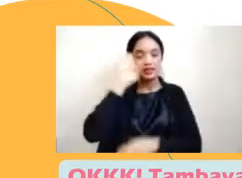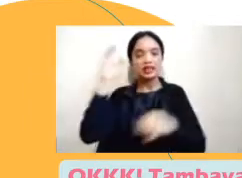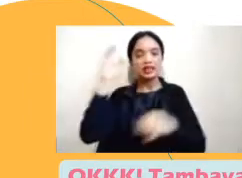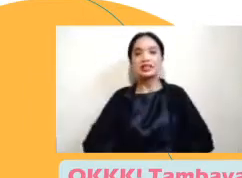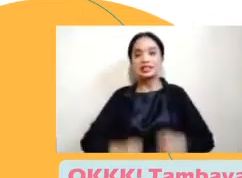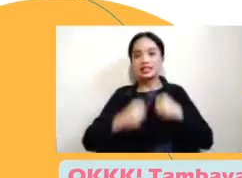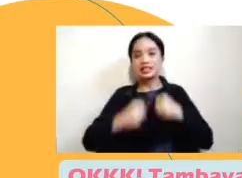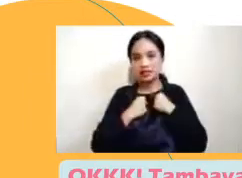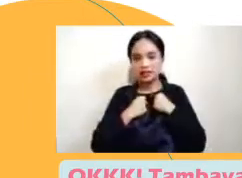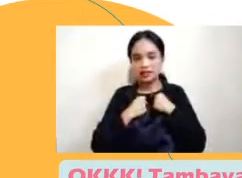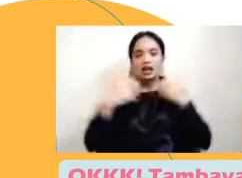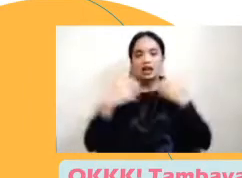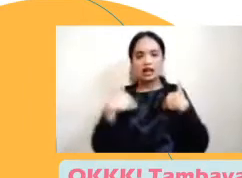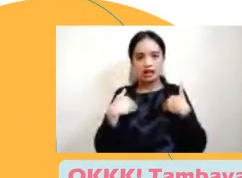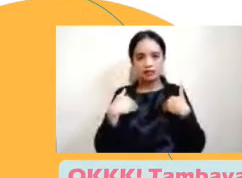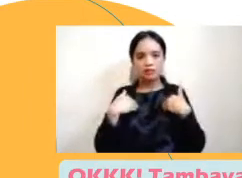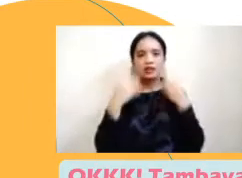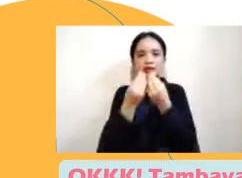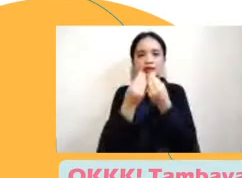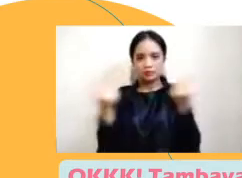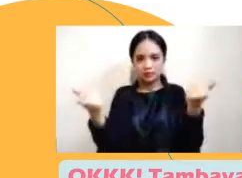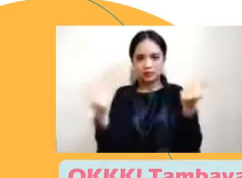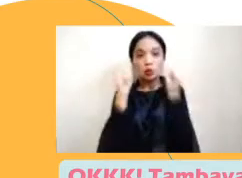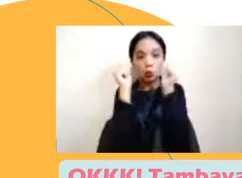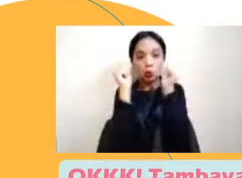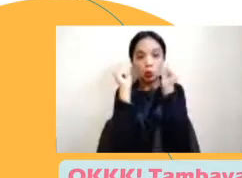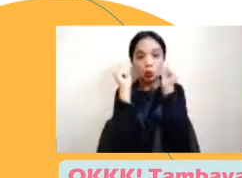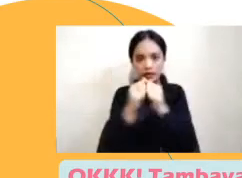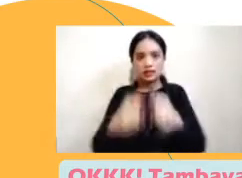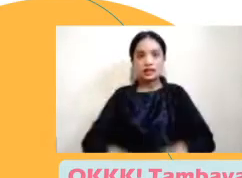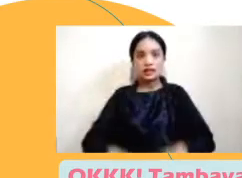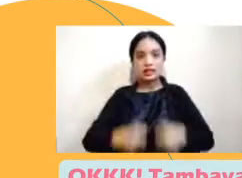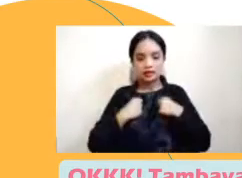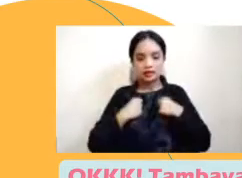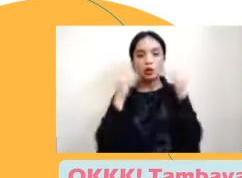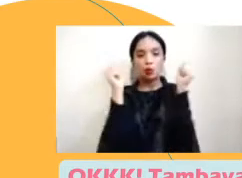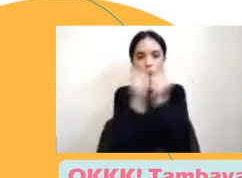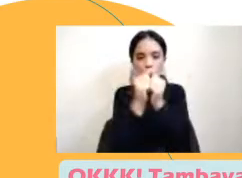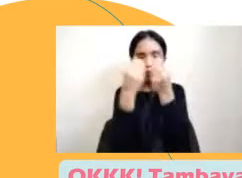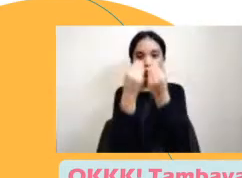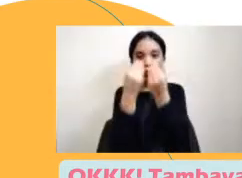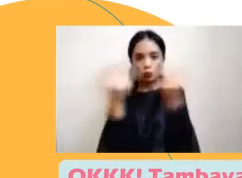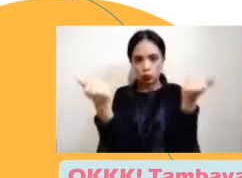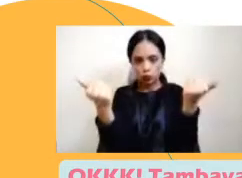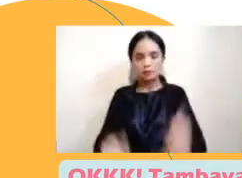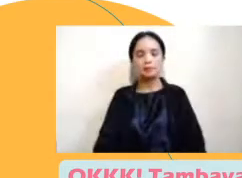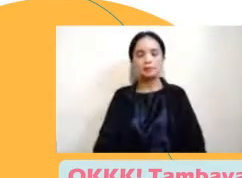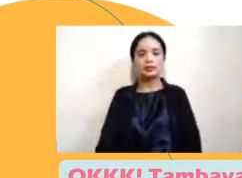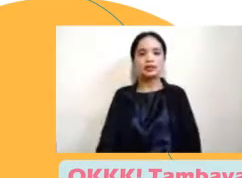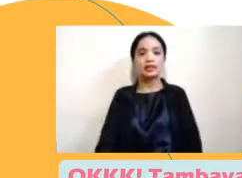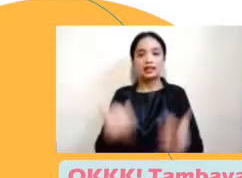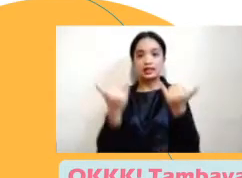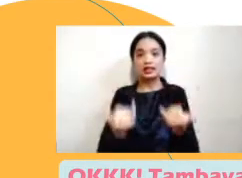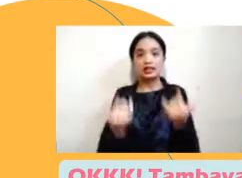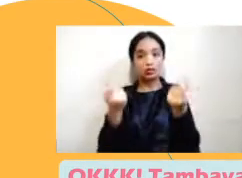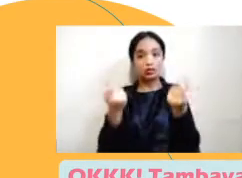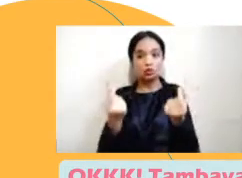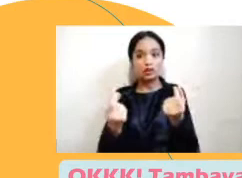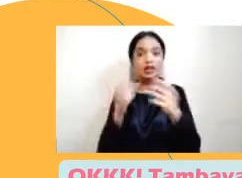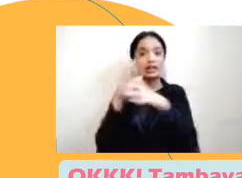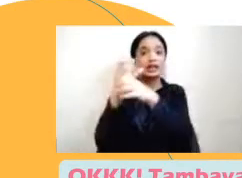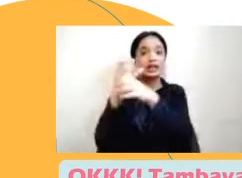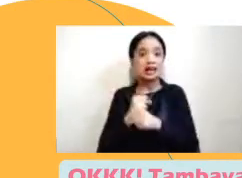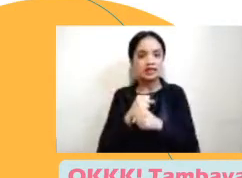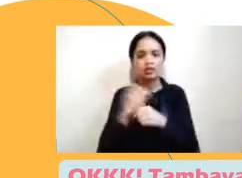may paghilom. So, thriving, di ba? Ngayon, gawin nyo guys, kuha kayo ng kahit